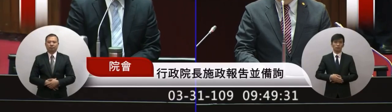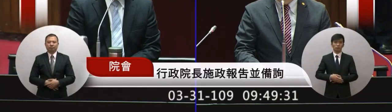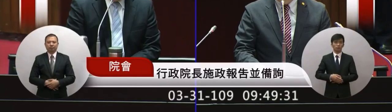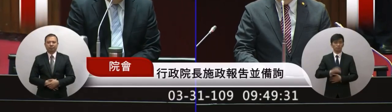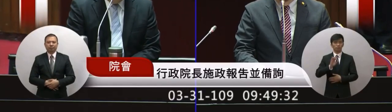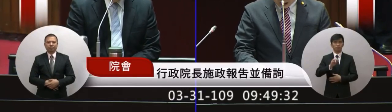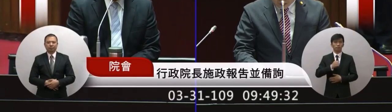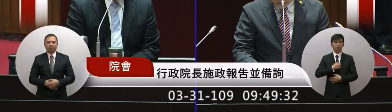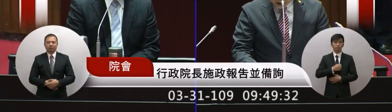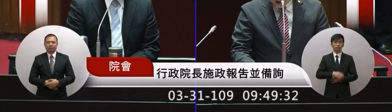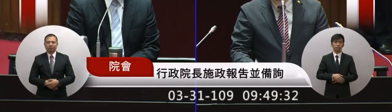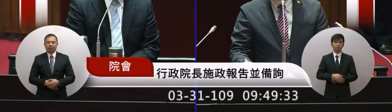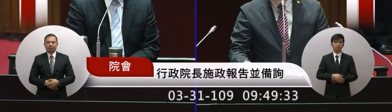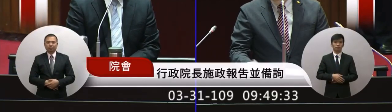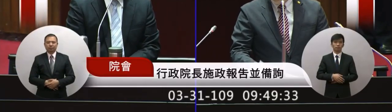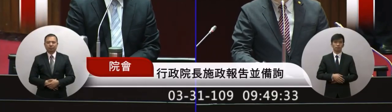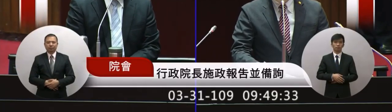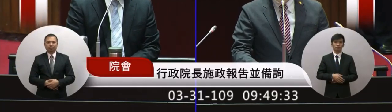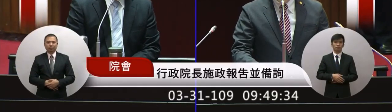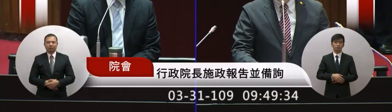，OK 好。